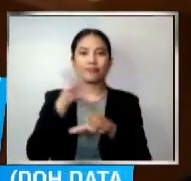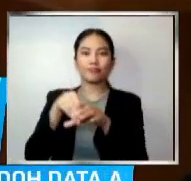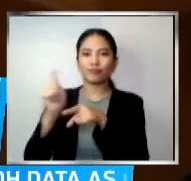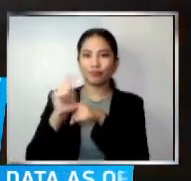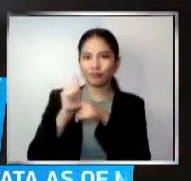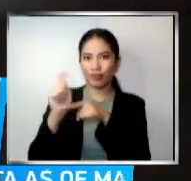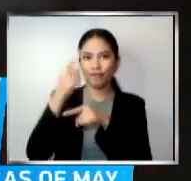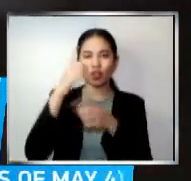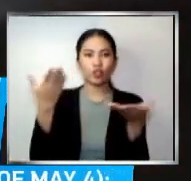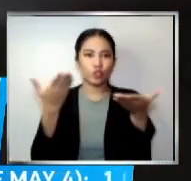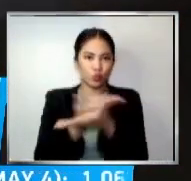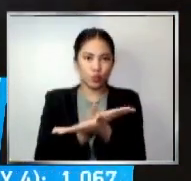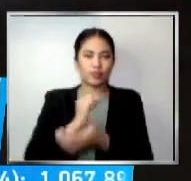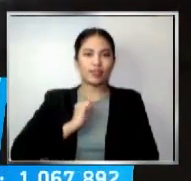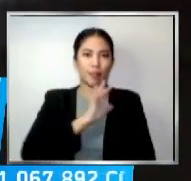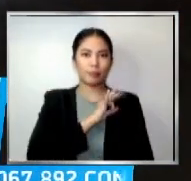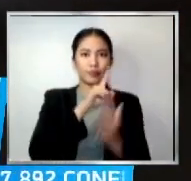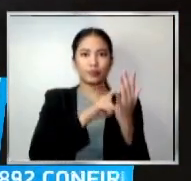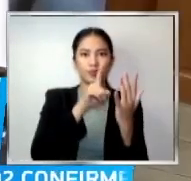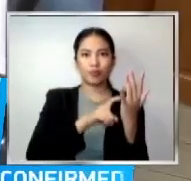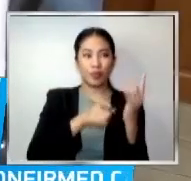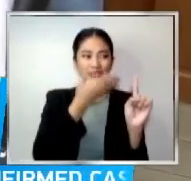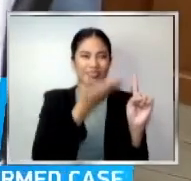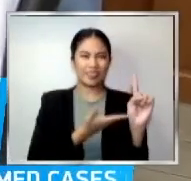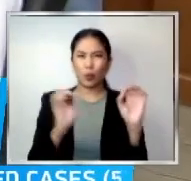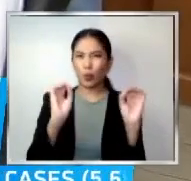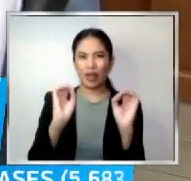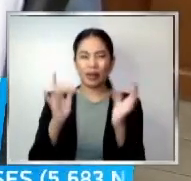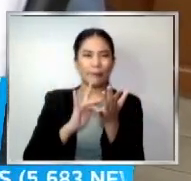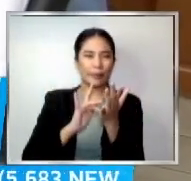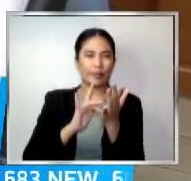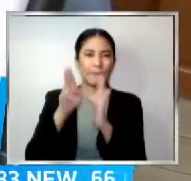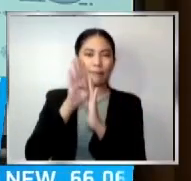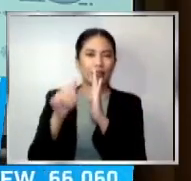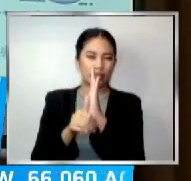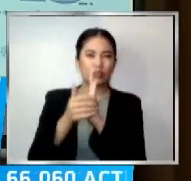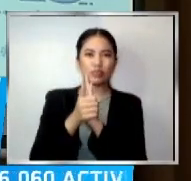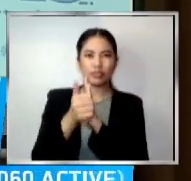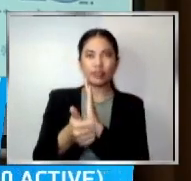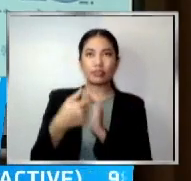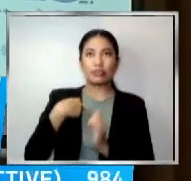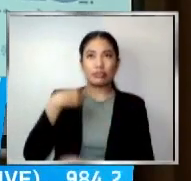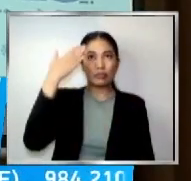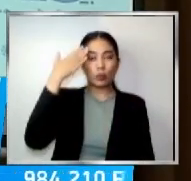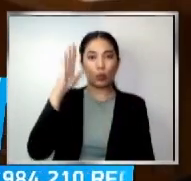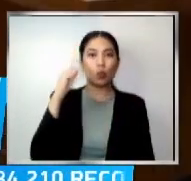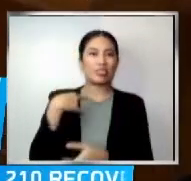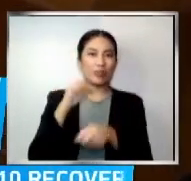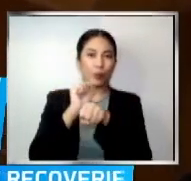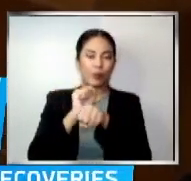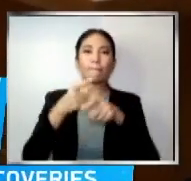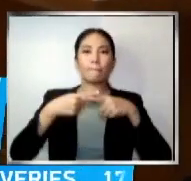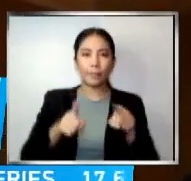Juan City. Walang medical background, kaya aminado si Dominic na wala siyang alam sa trabahong pinasukan. Pero determinado siyang